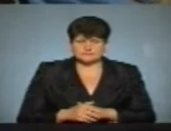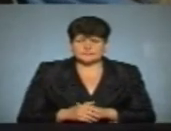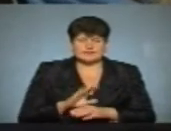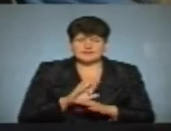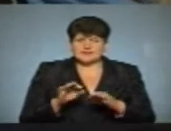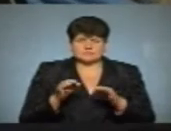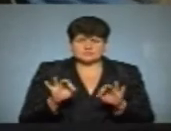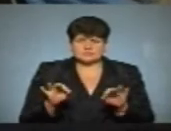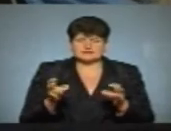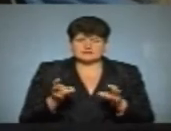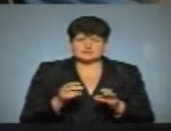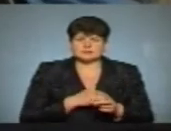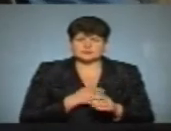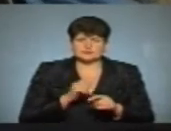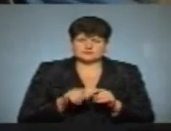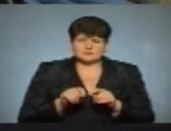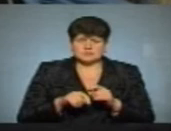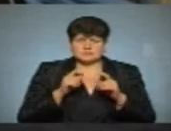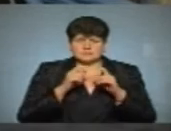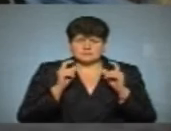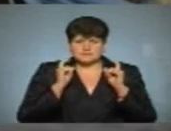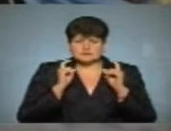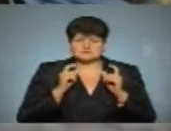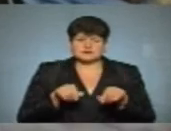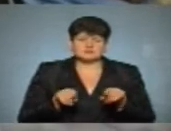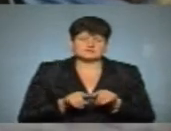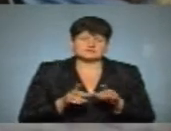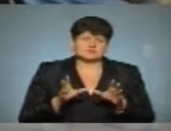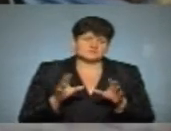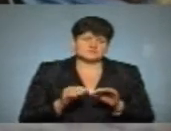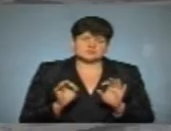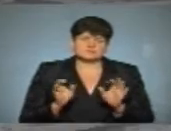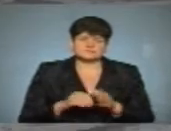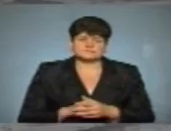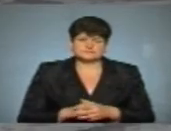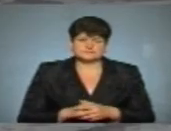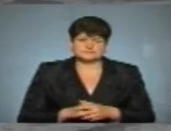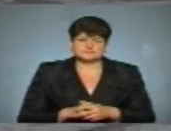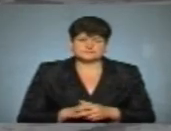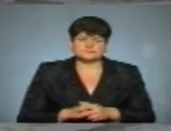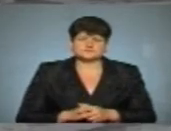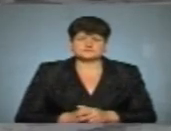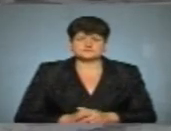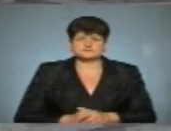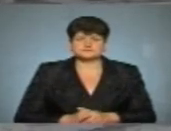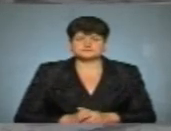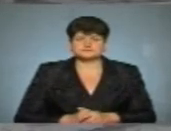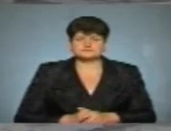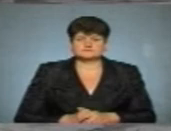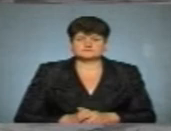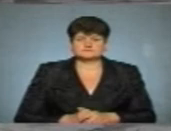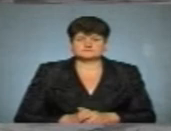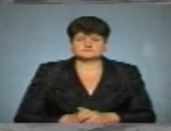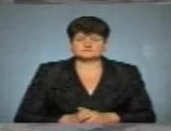пускаю, треба температуру мірити, маска. А так все більше, нічого. Світлана Лазорик, Марта Журавель. Новини